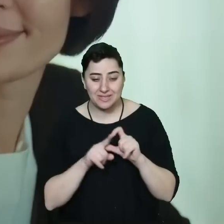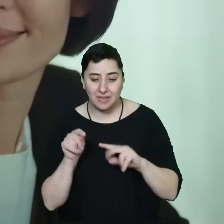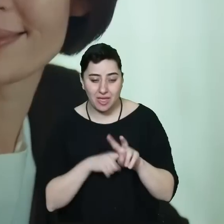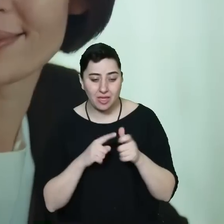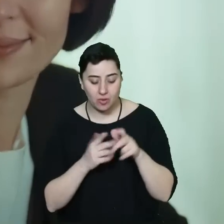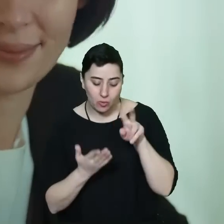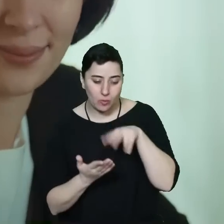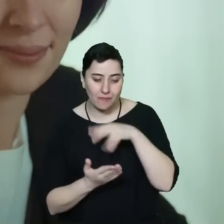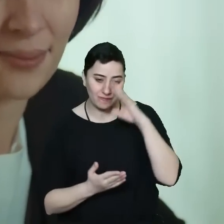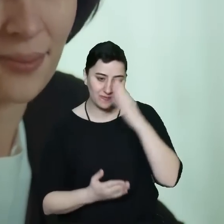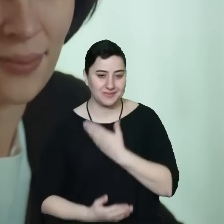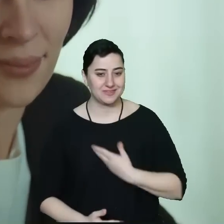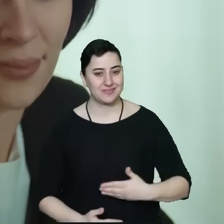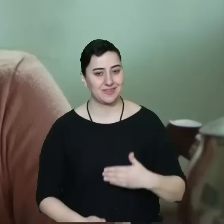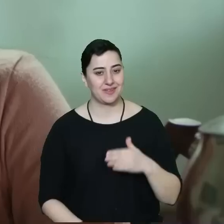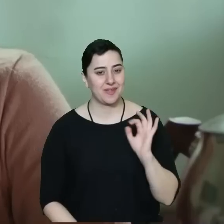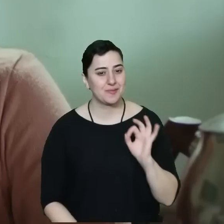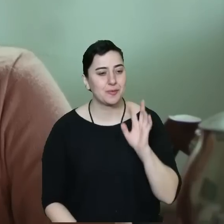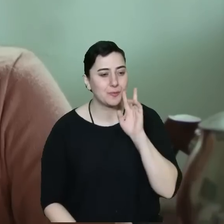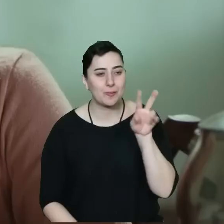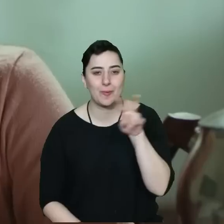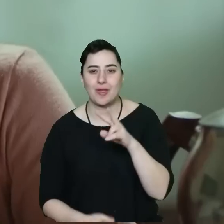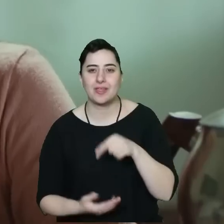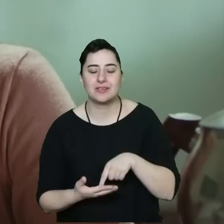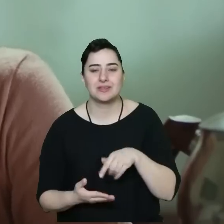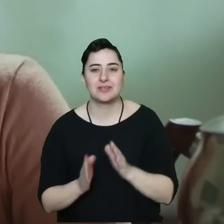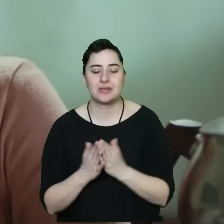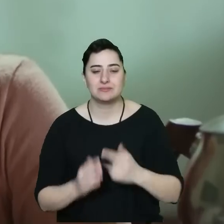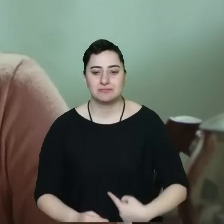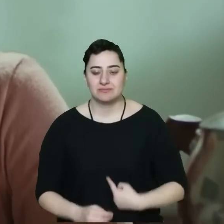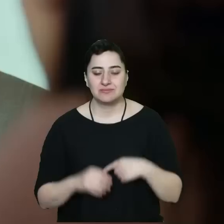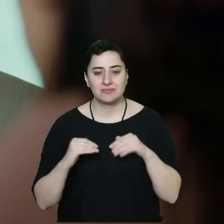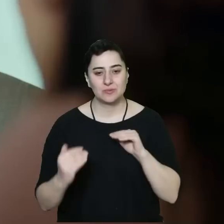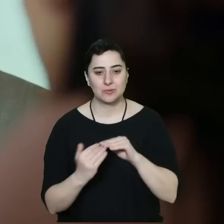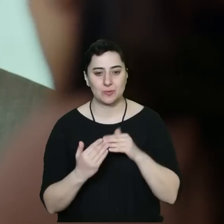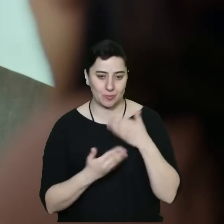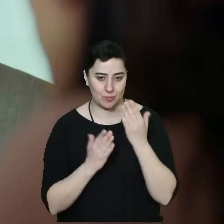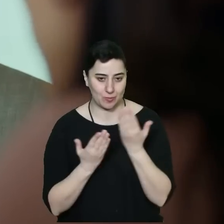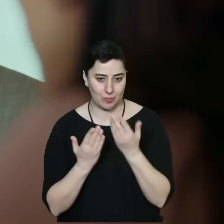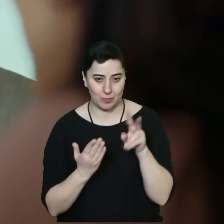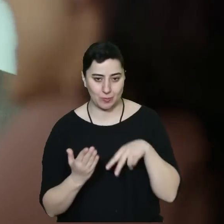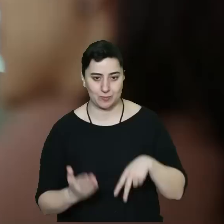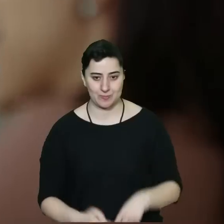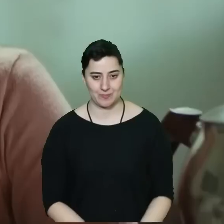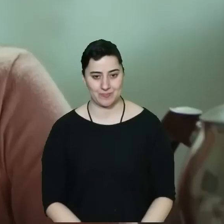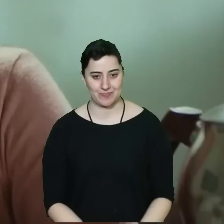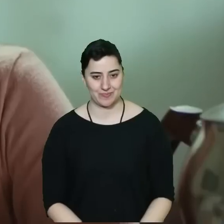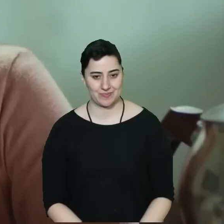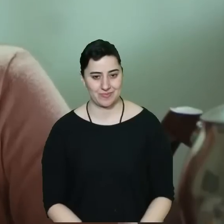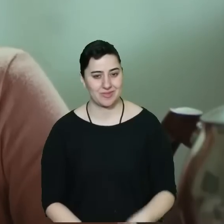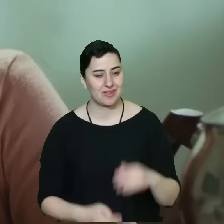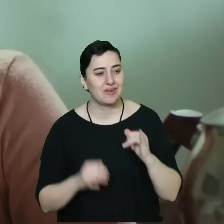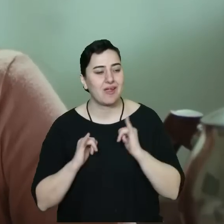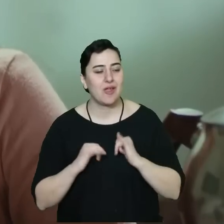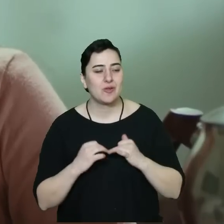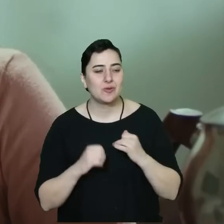geçerdi. Sanki gördüklerini anlatır gibi okurdu. Kendine has binameyle. Nasıl da güvenle uyurduk